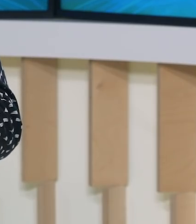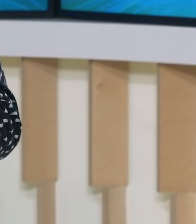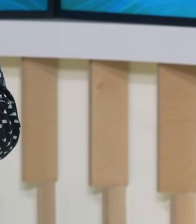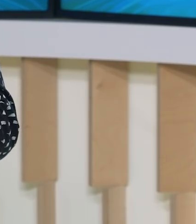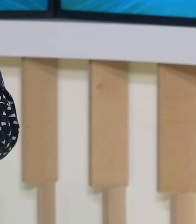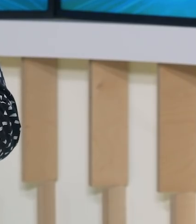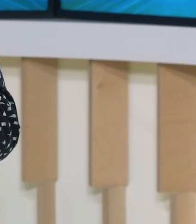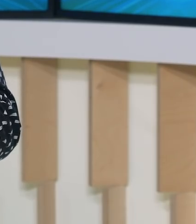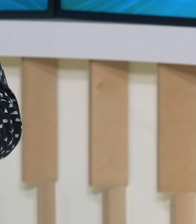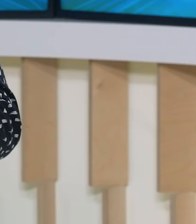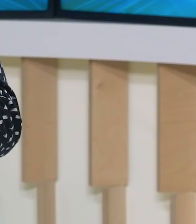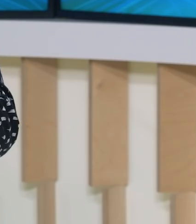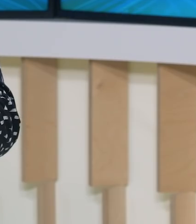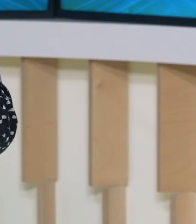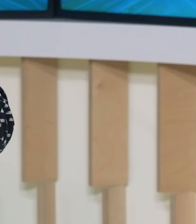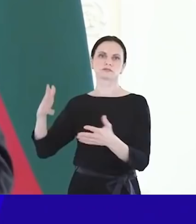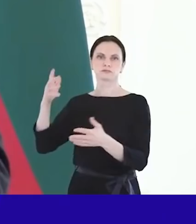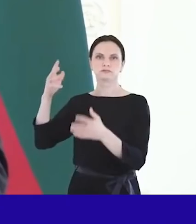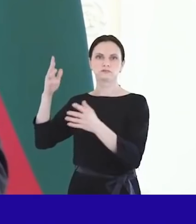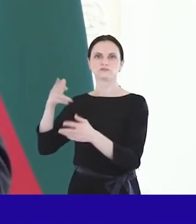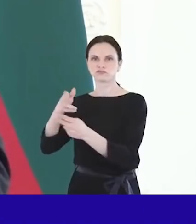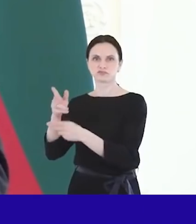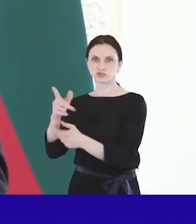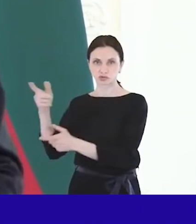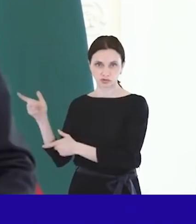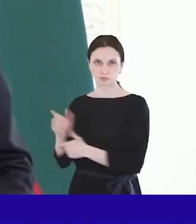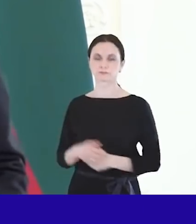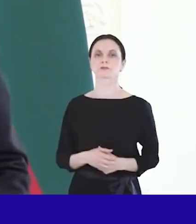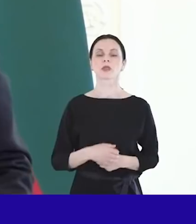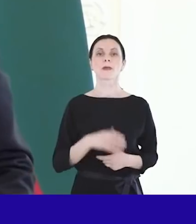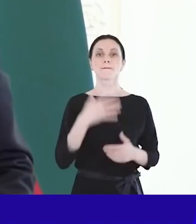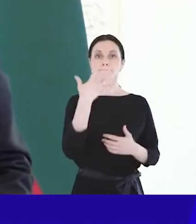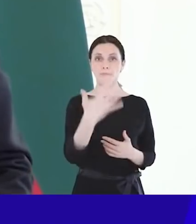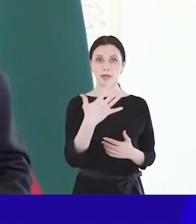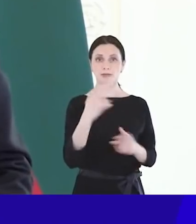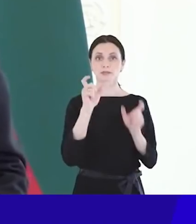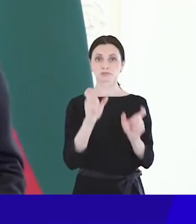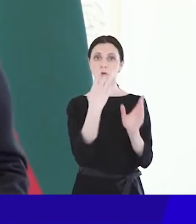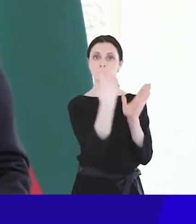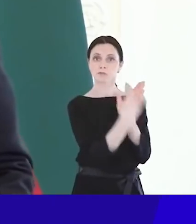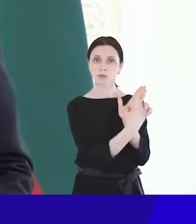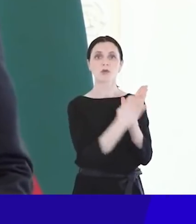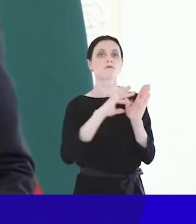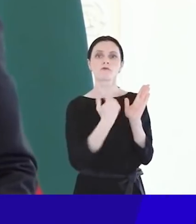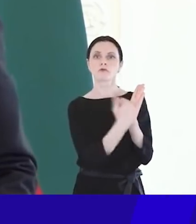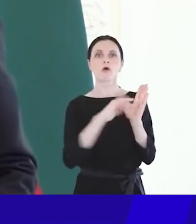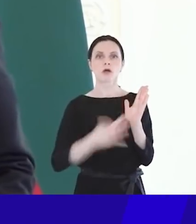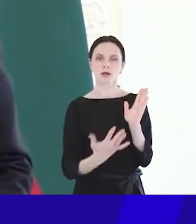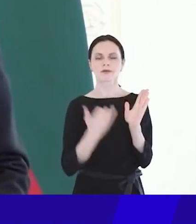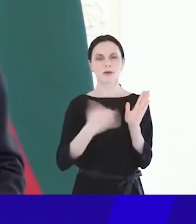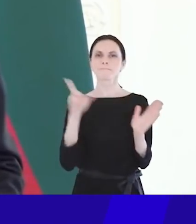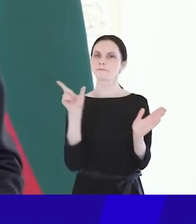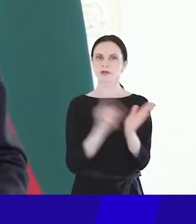greičių lekiančios sankcijų Rusijai mašinos greičio pedalo. Penktas sankcijų paketas turi suduoti maksimalų smūgį